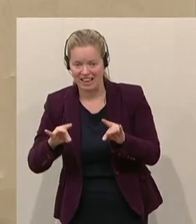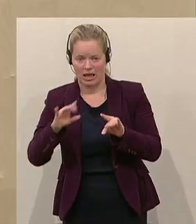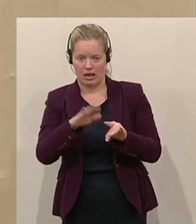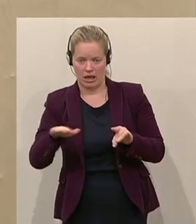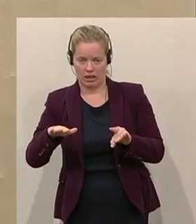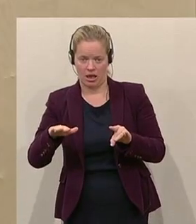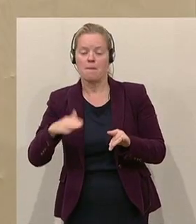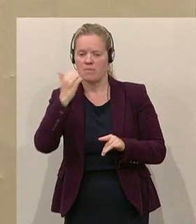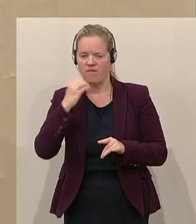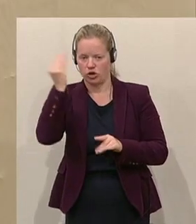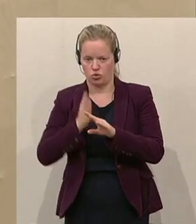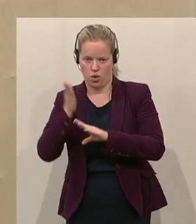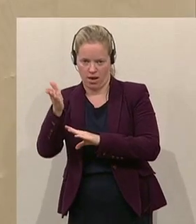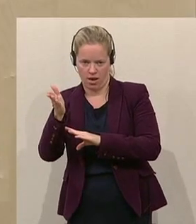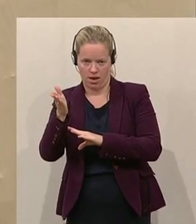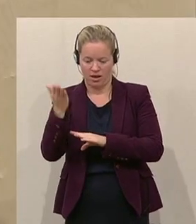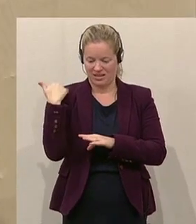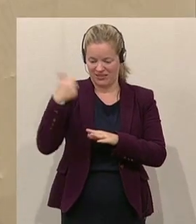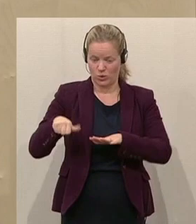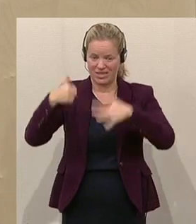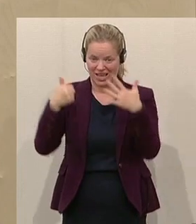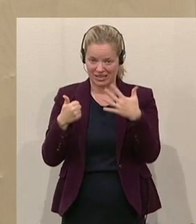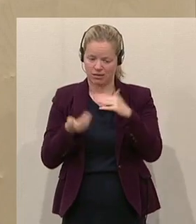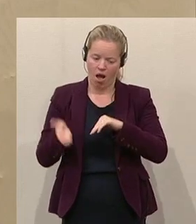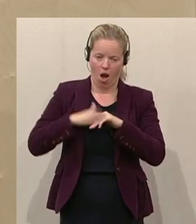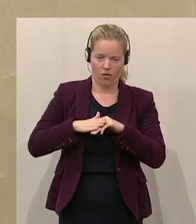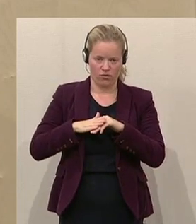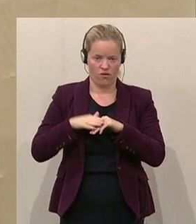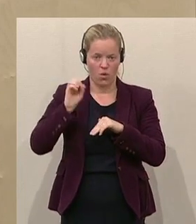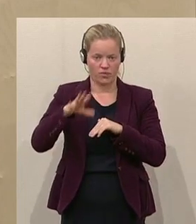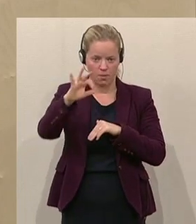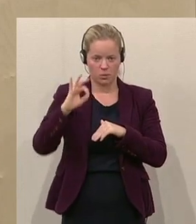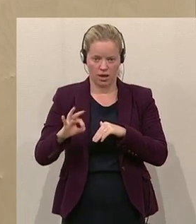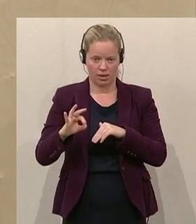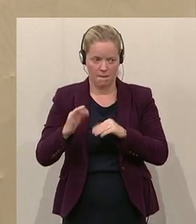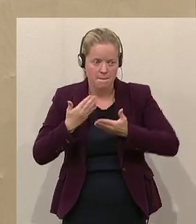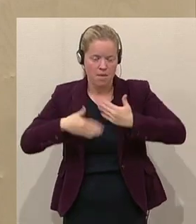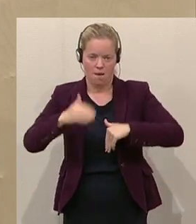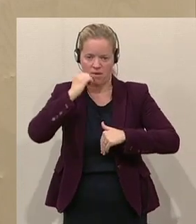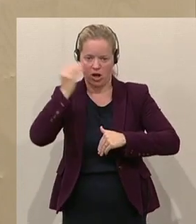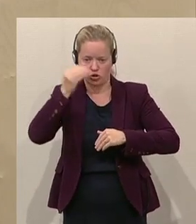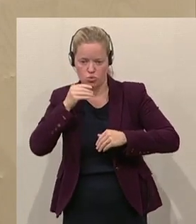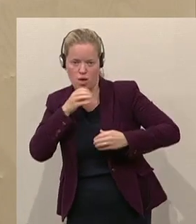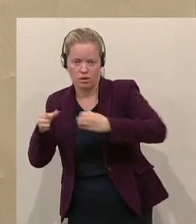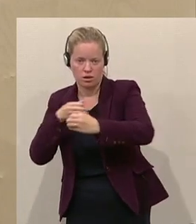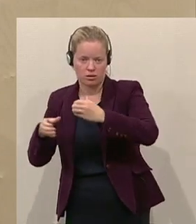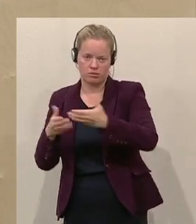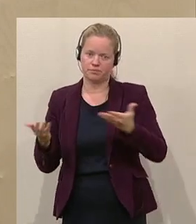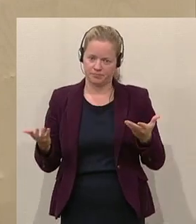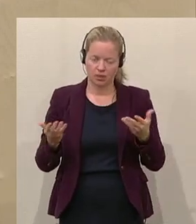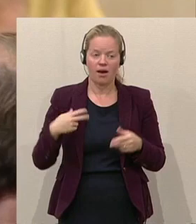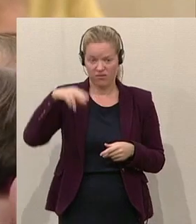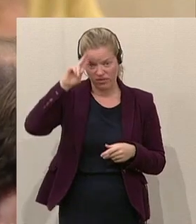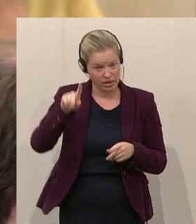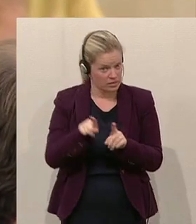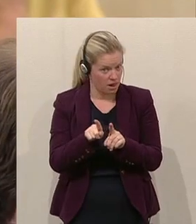eine Zunahme seit 2006 um 15% ist, bedeutet, ne, da muss ich sagen, da läuft irgendwas absolut falsch, das wird der Herr Kollege Walser sicher teilen. In Wien sind Sie aber